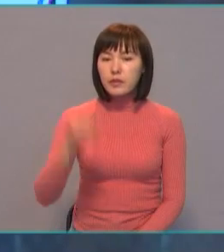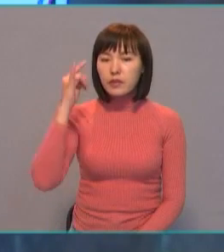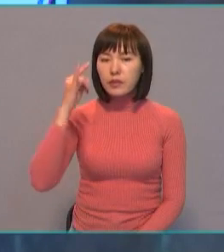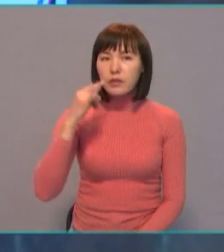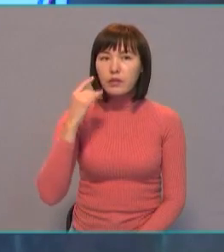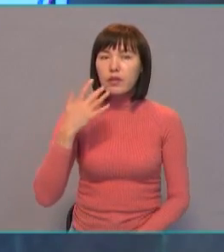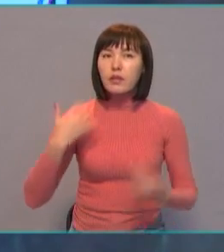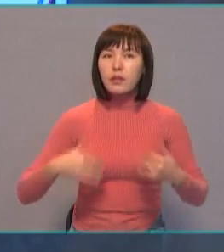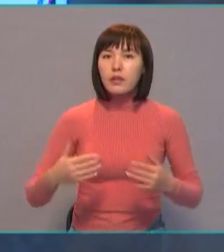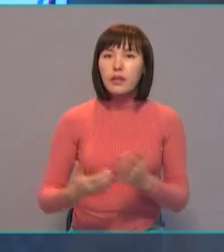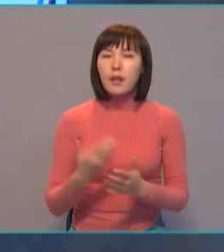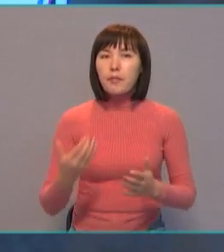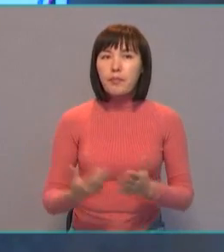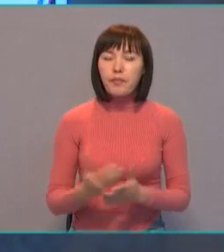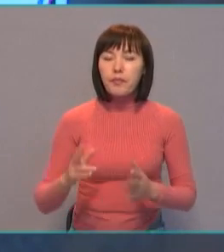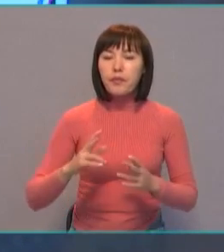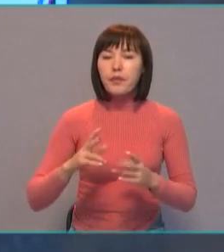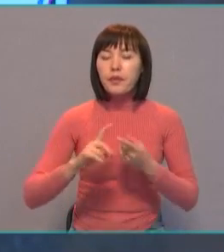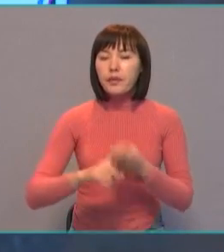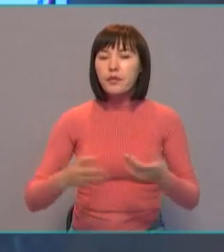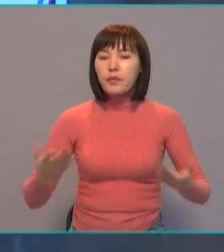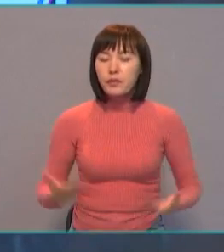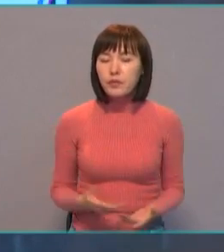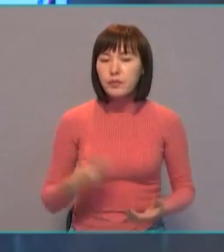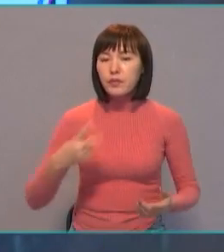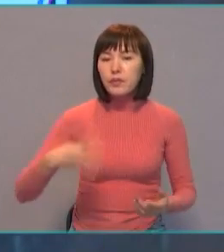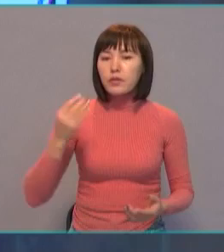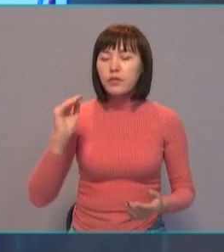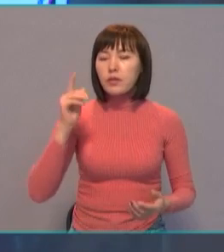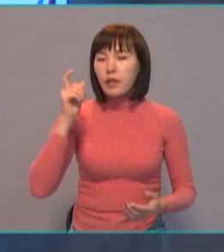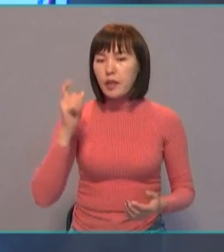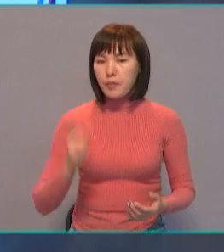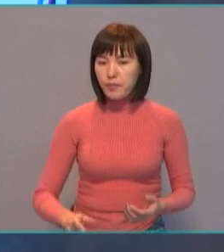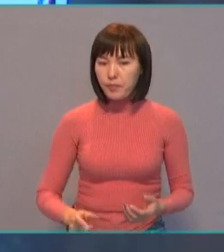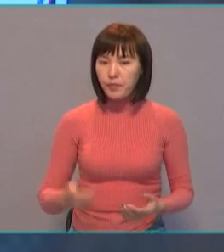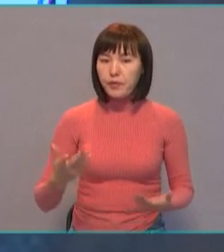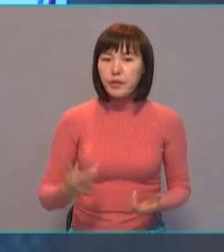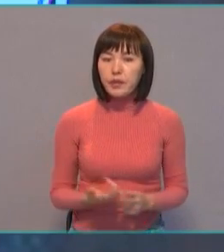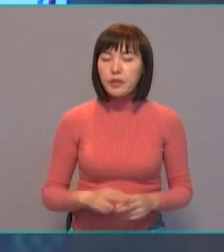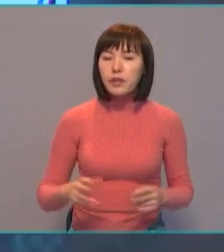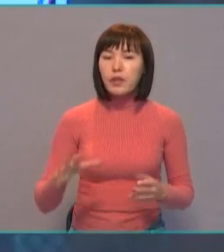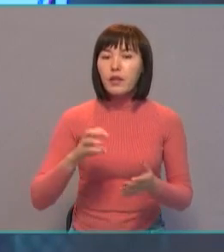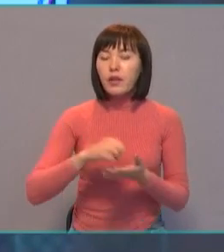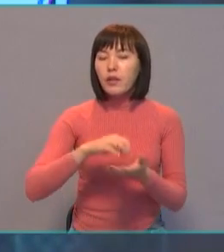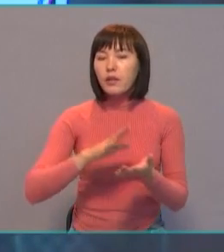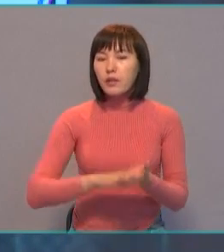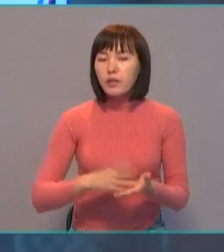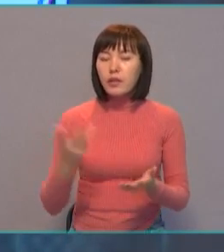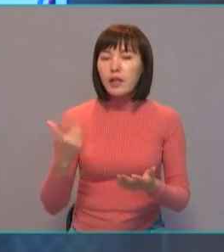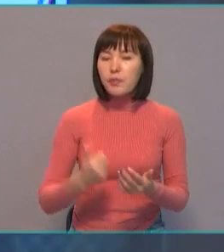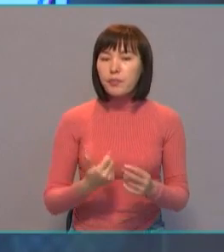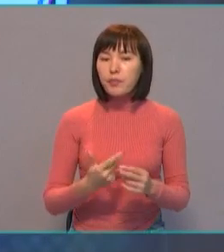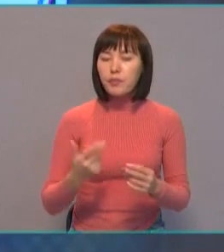Қазақстанда ағзадағы иммун тапшылығы вирусымен өмір сүретін 24 мыңнан астам азамат тұрады. Бұл тек ресми тіркелгендердің